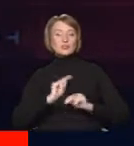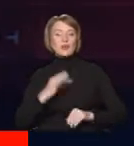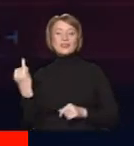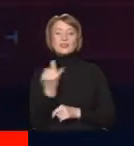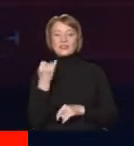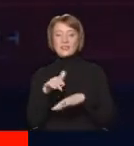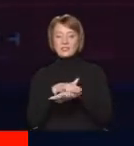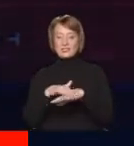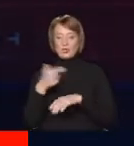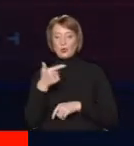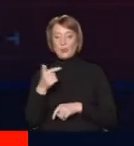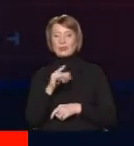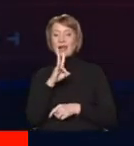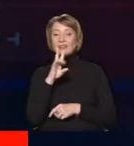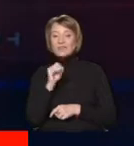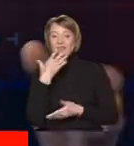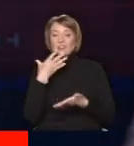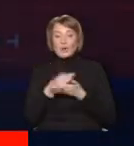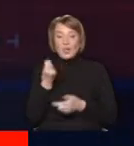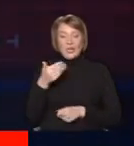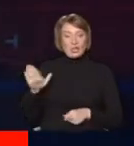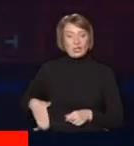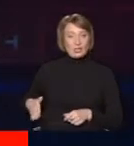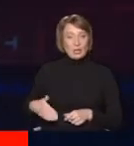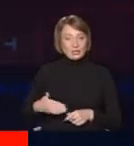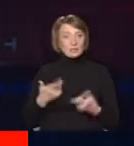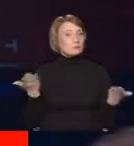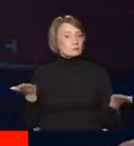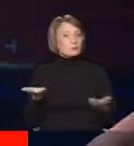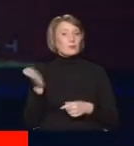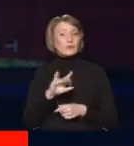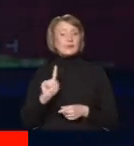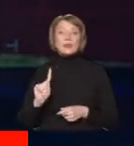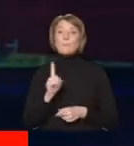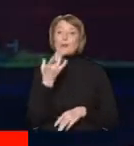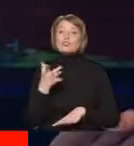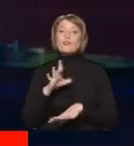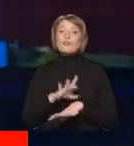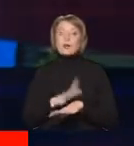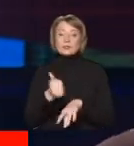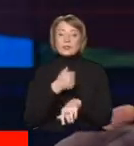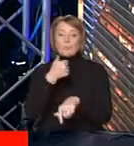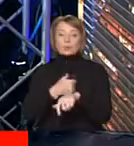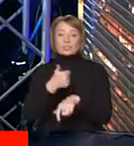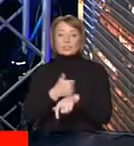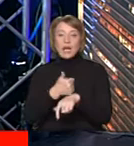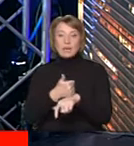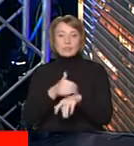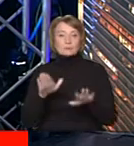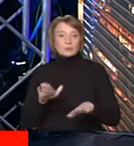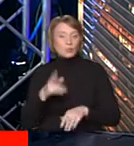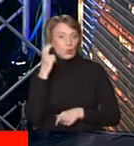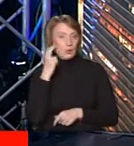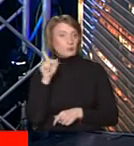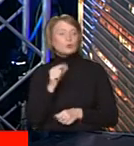своїй кишені, то всі ці очевидні речі можна зробити. Ви запитали конкретні приклади. От, давайте перший конкретні факт приклади. На посаді міського голови. Ваш дуже, перший день, що ви робите, щоб побороти